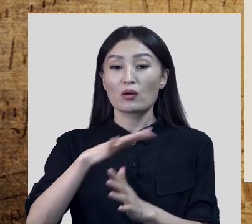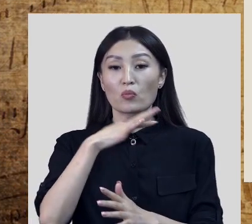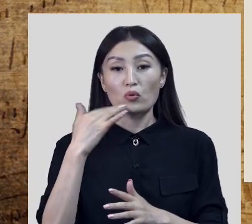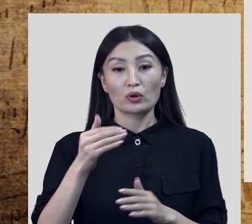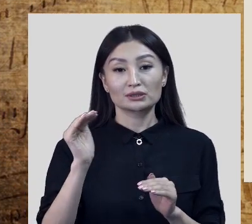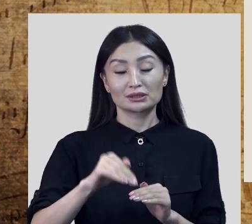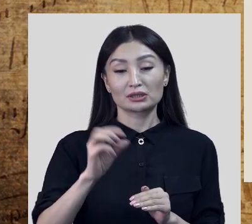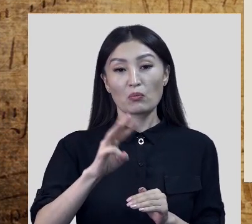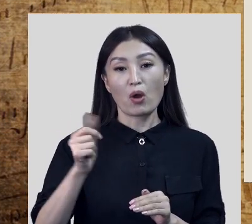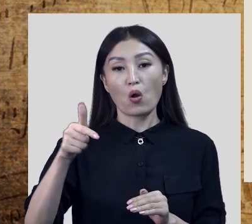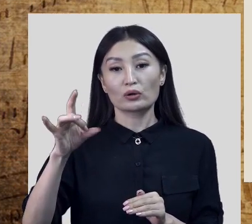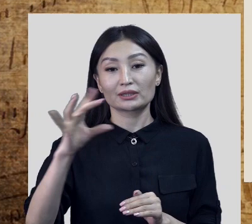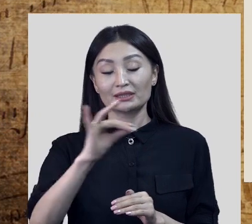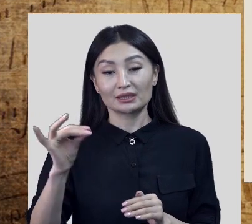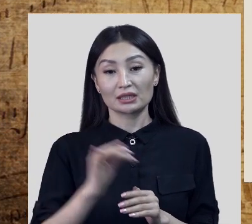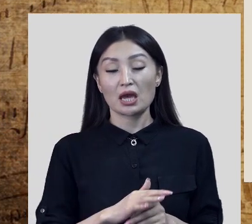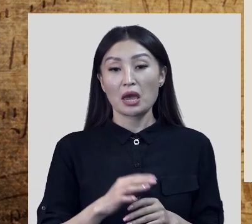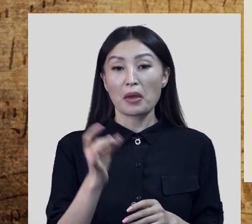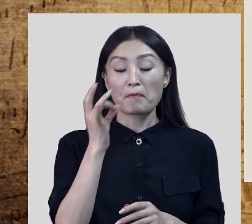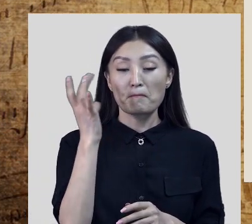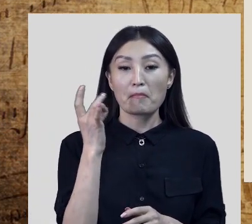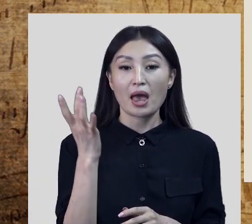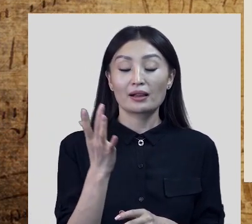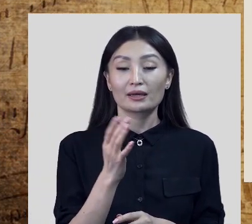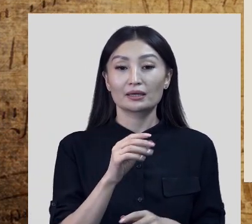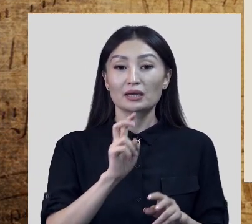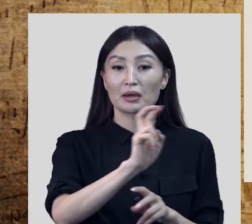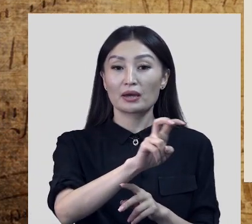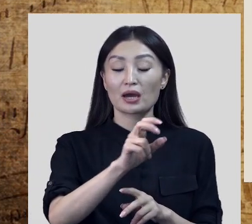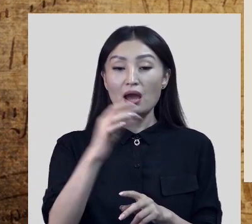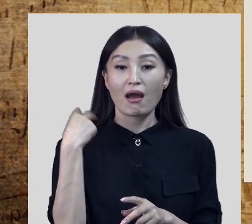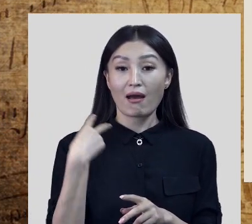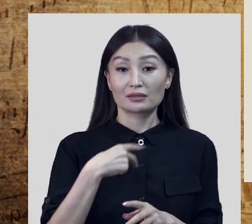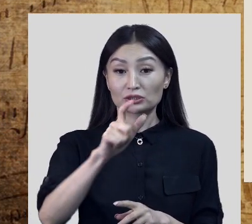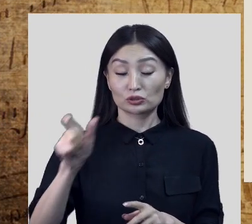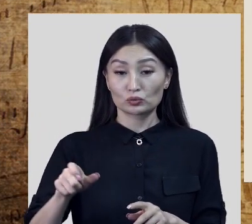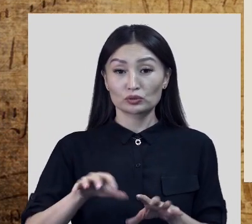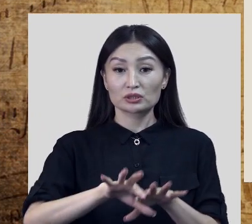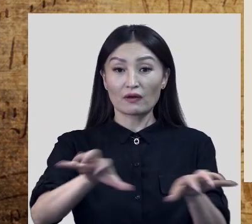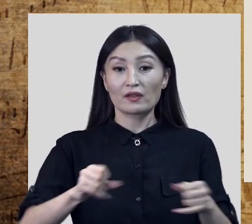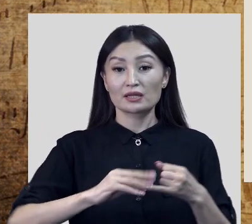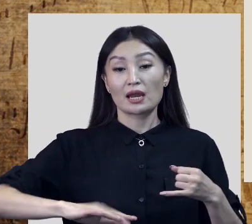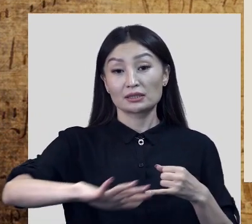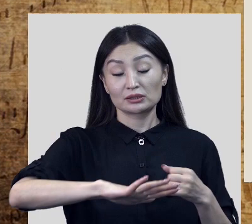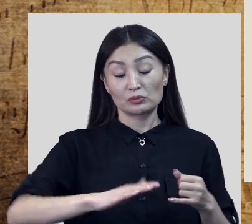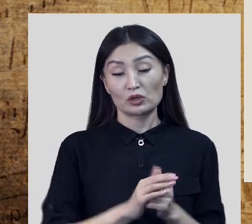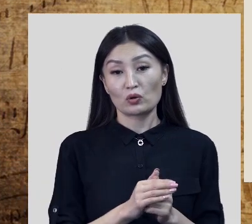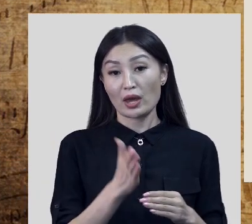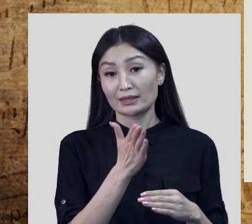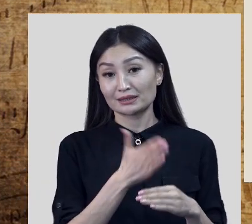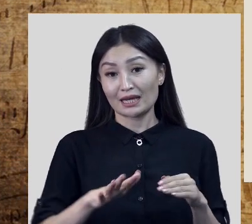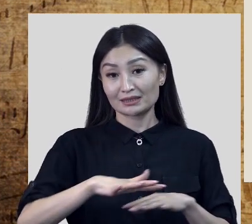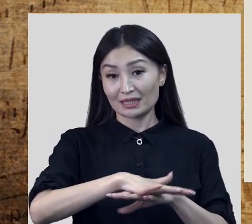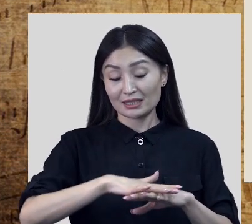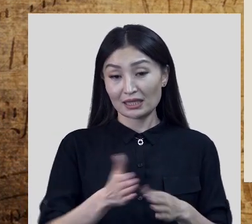маури белые поселенцы завладели и землей но все же здесь сохранилась часть местного населения так